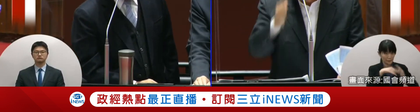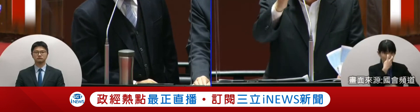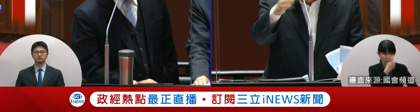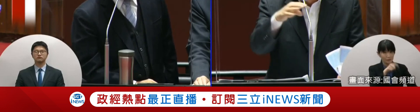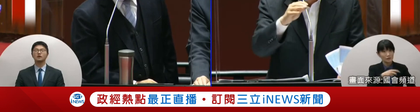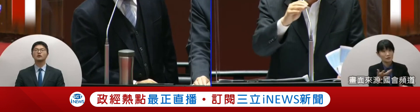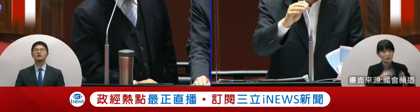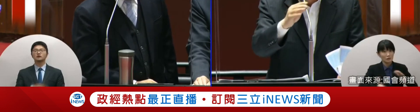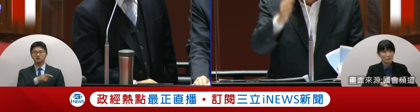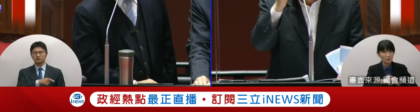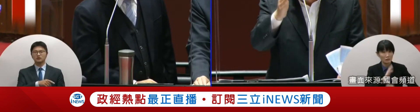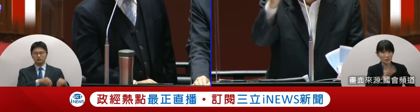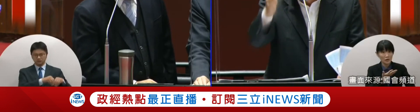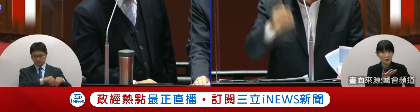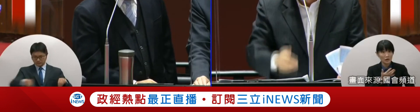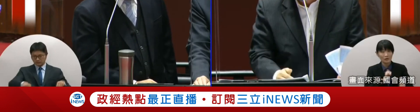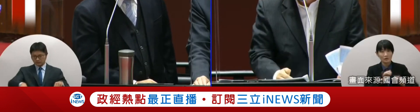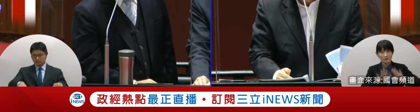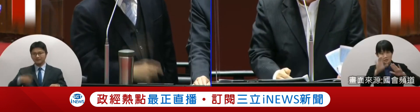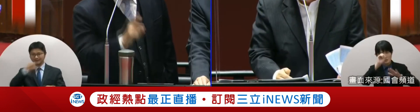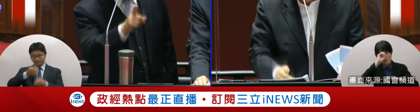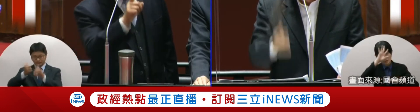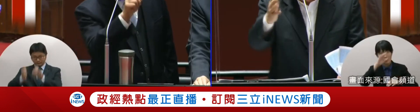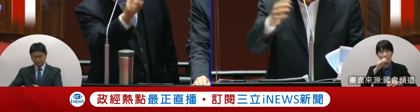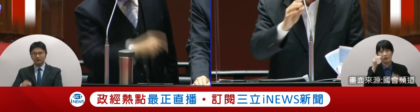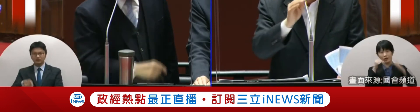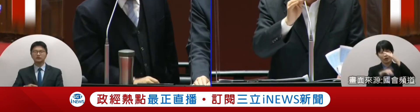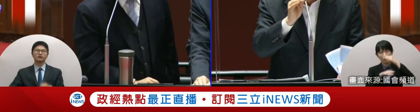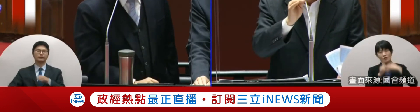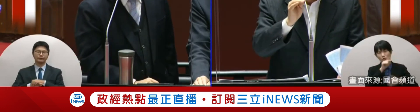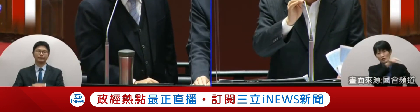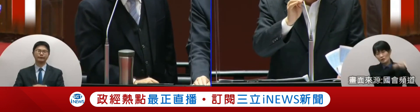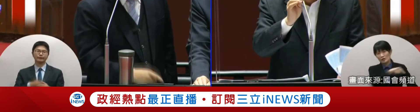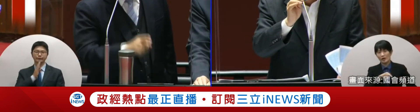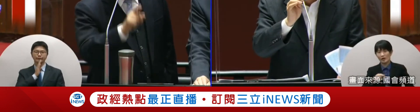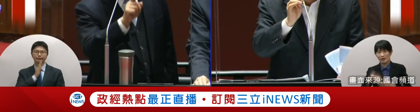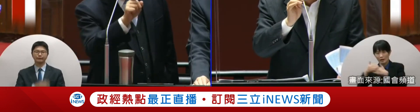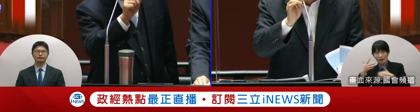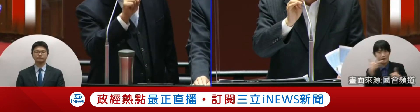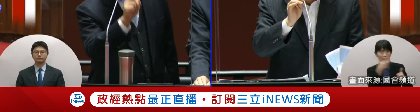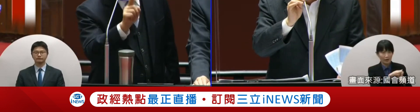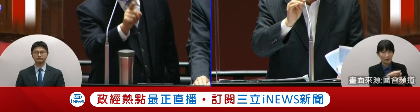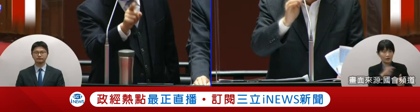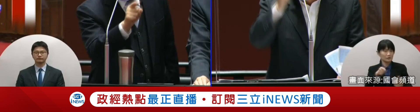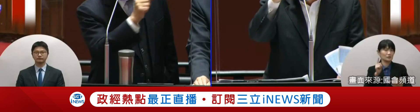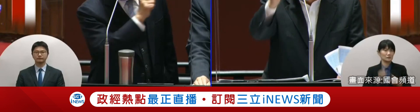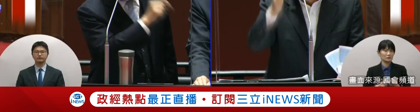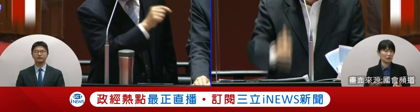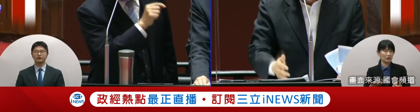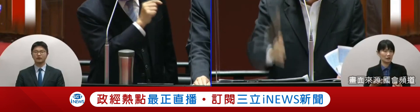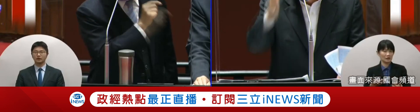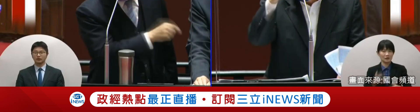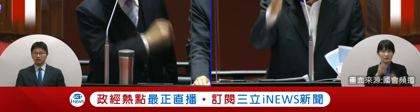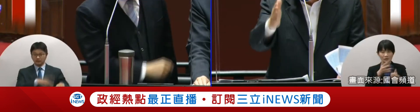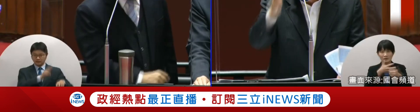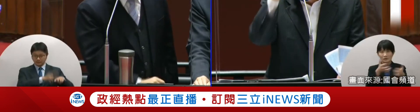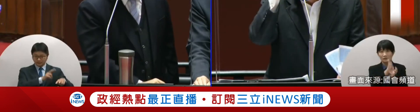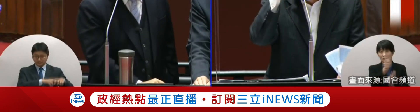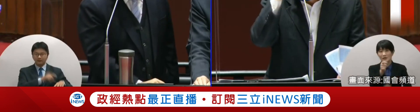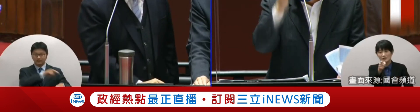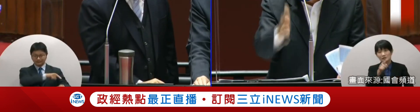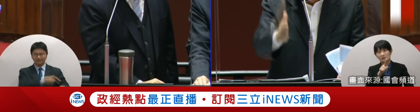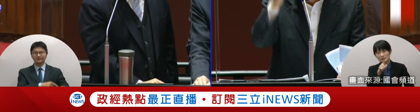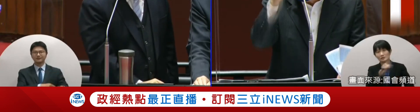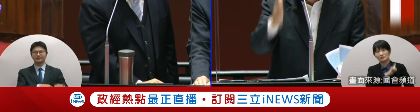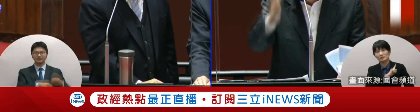立机构， 是你们民进党就直接抹红他， 他 被渗透，这样子适合吗？ 红的分支机构不能。 你身为我